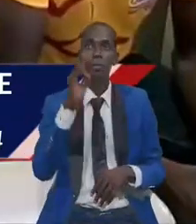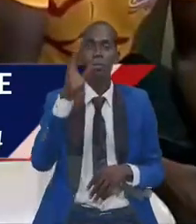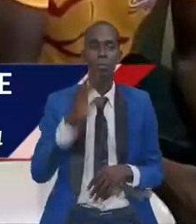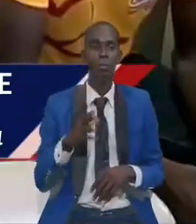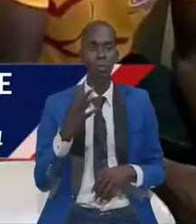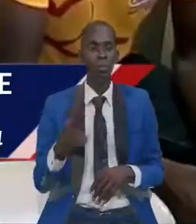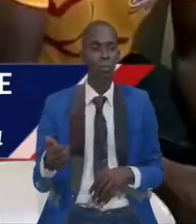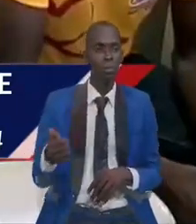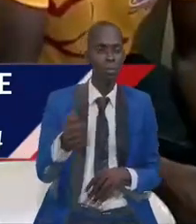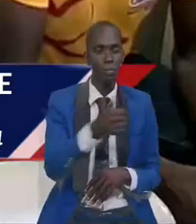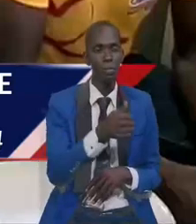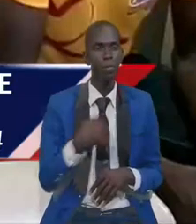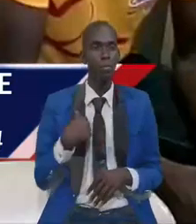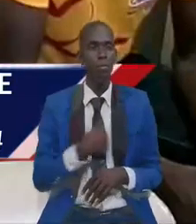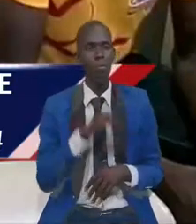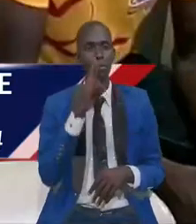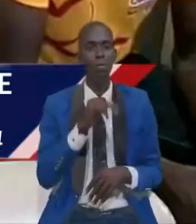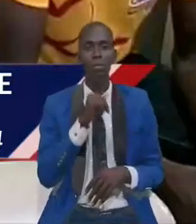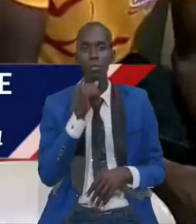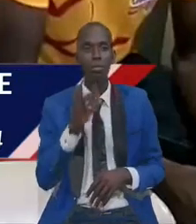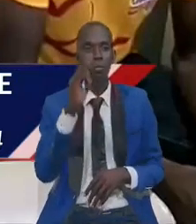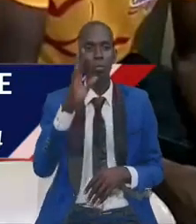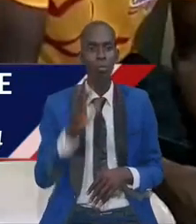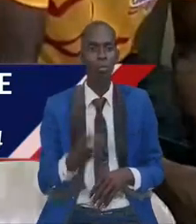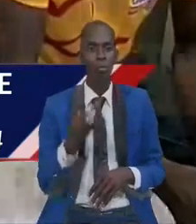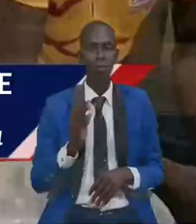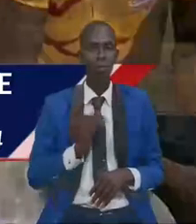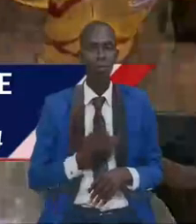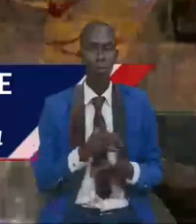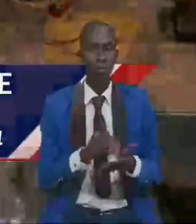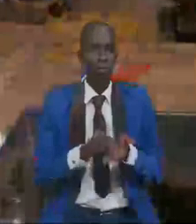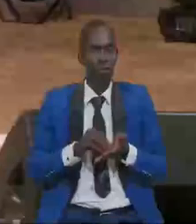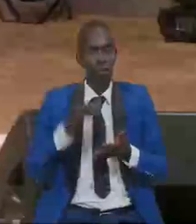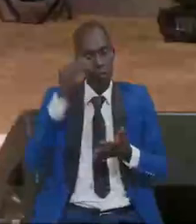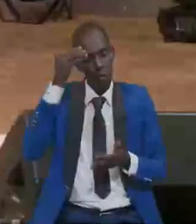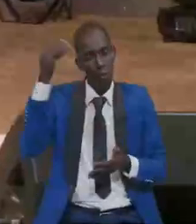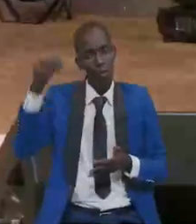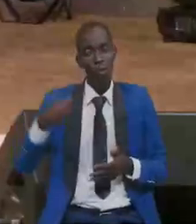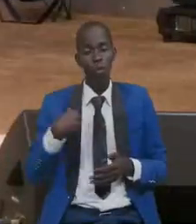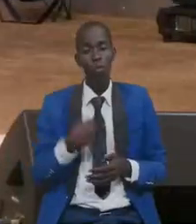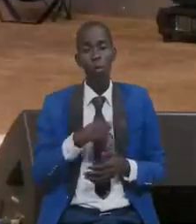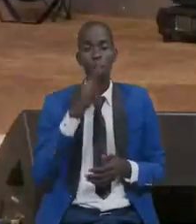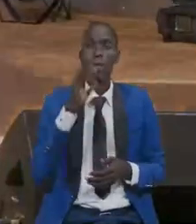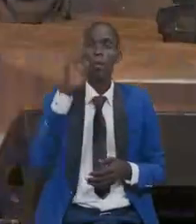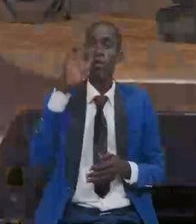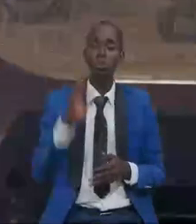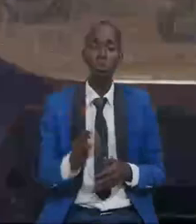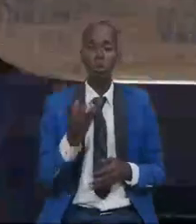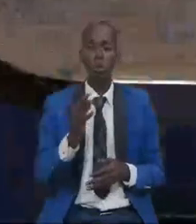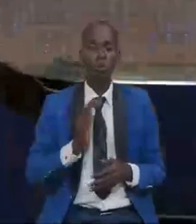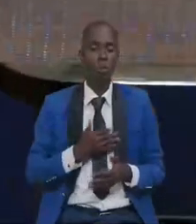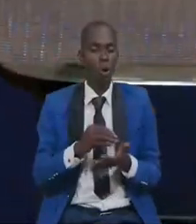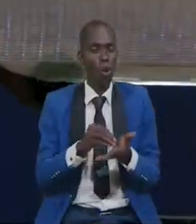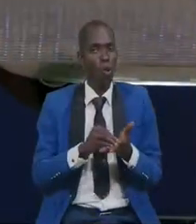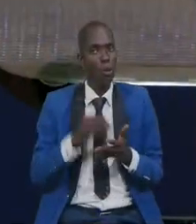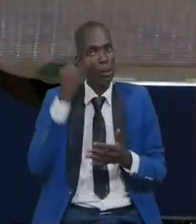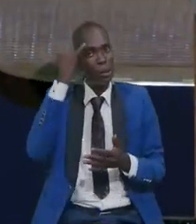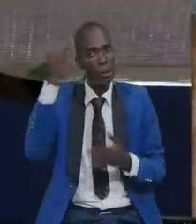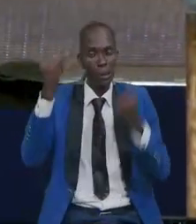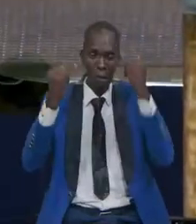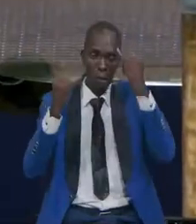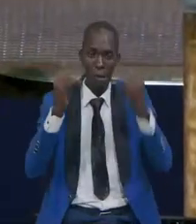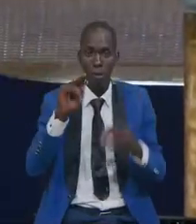pas des serviteurs de nos propres opinions. » Nous ne sommes pas des ministres ou des serviteurs de nos propres idéologies.